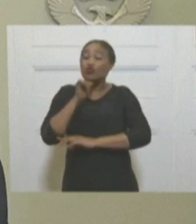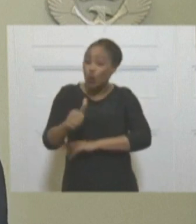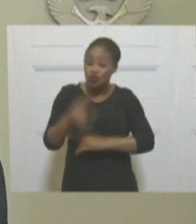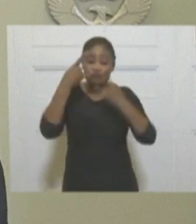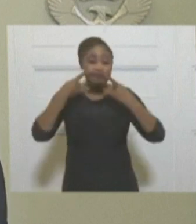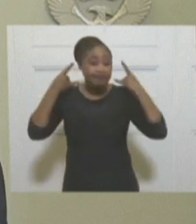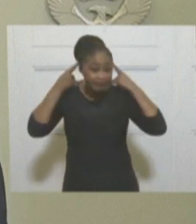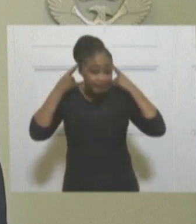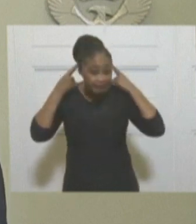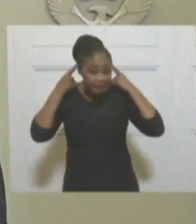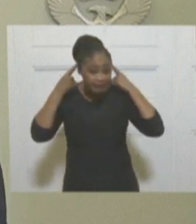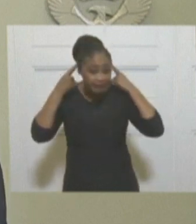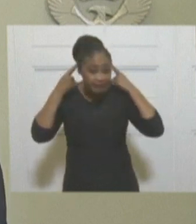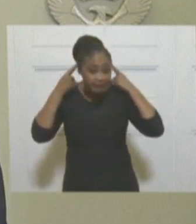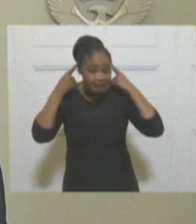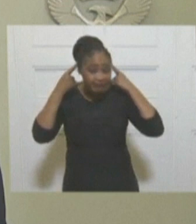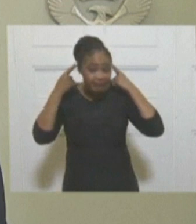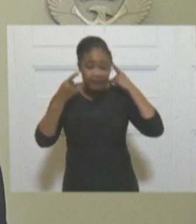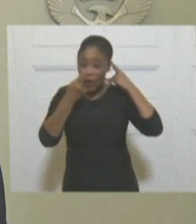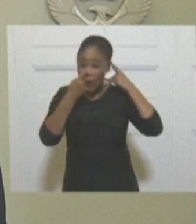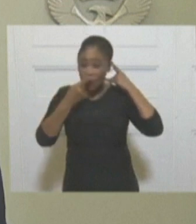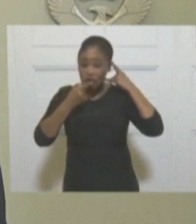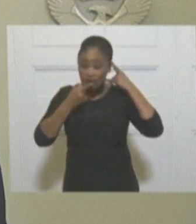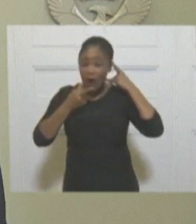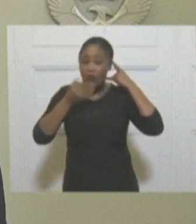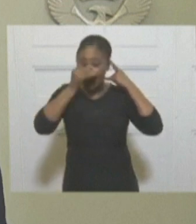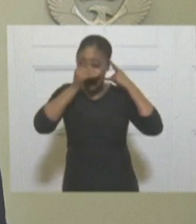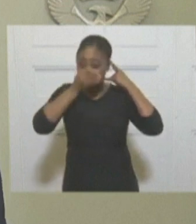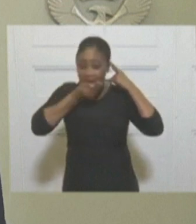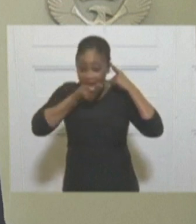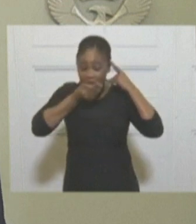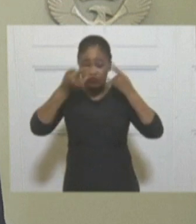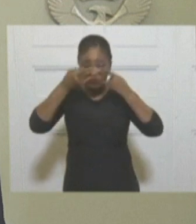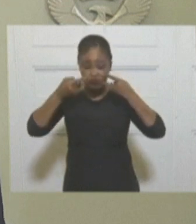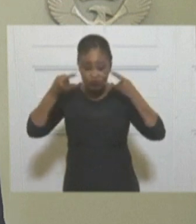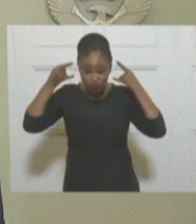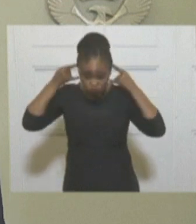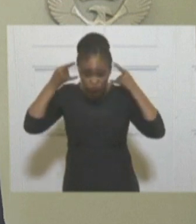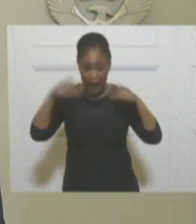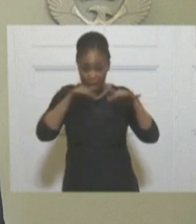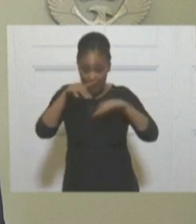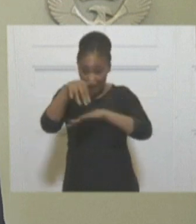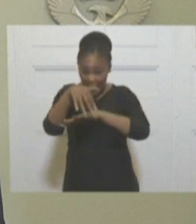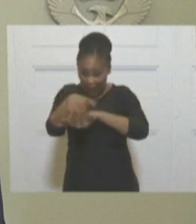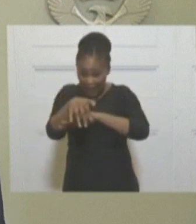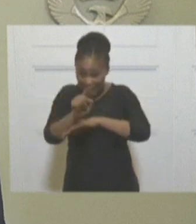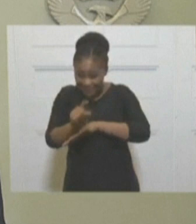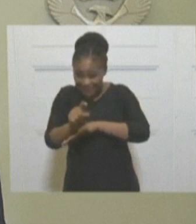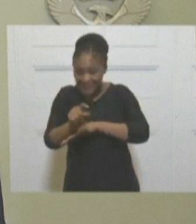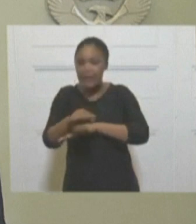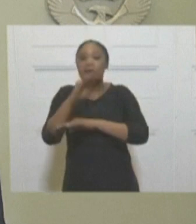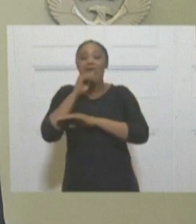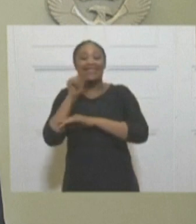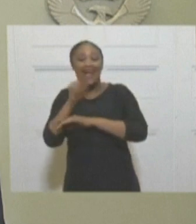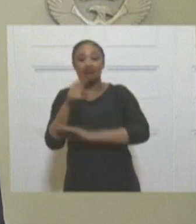che copra il naso la bocca in un luogo pubblico commette un reato e potrebbe essere arrestato e perseguito ha detto il